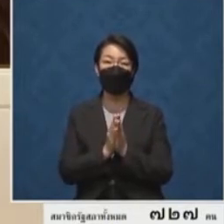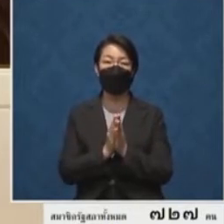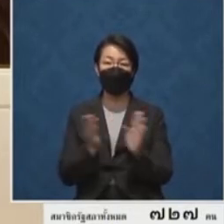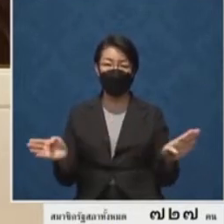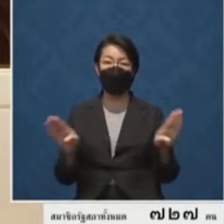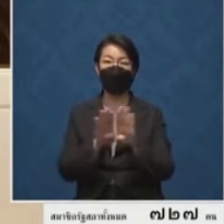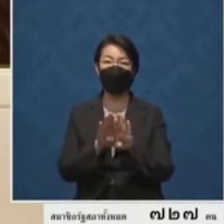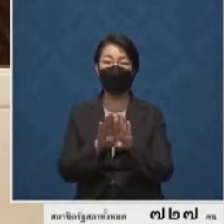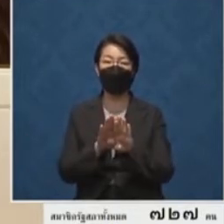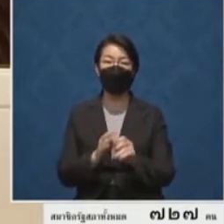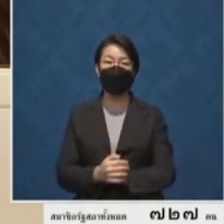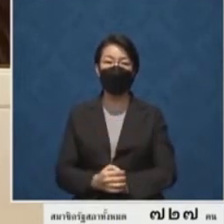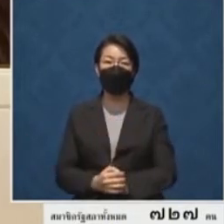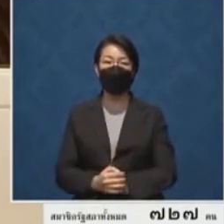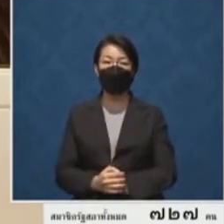นะครับ